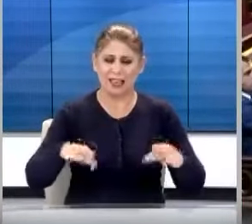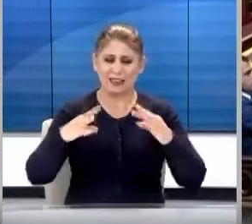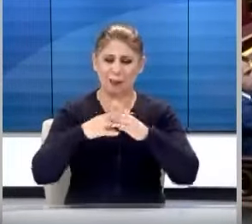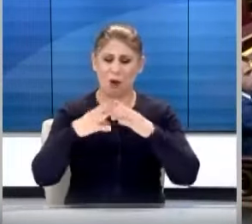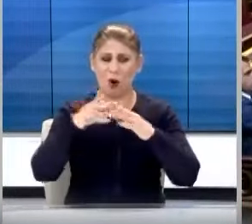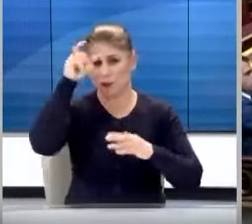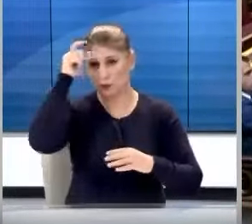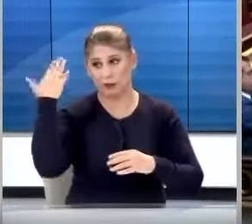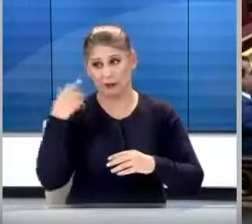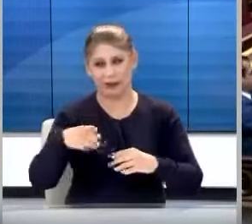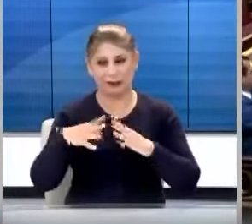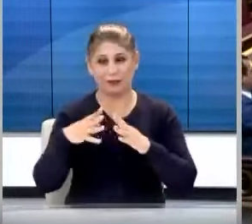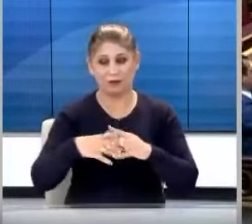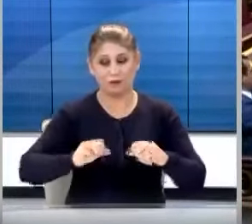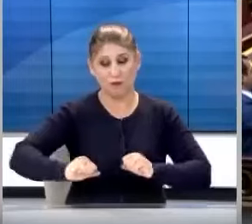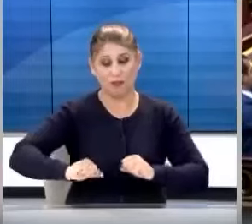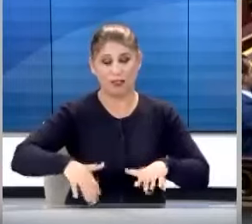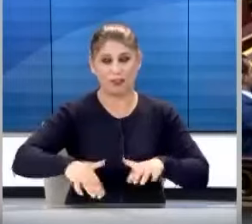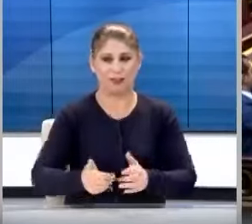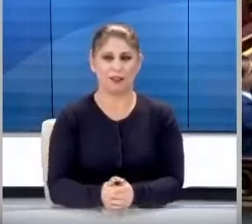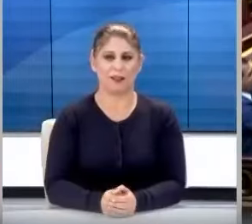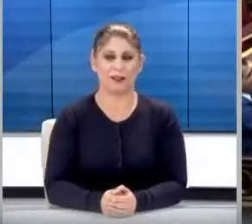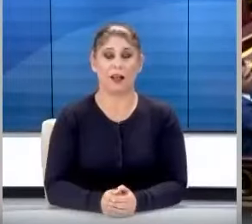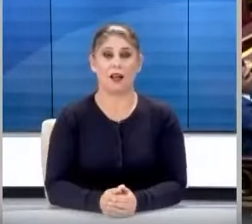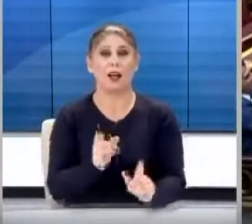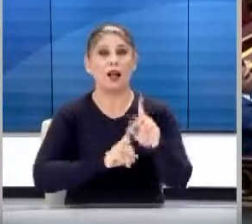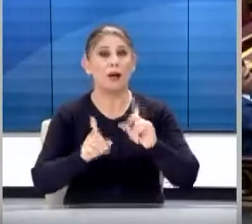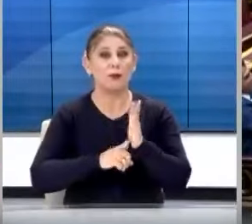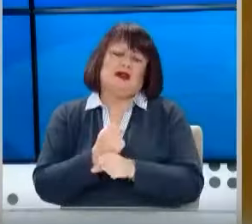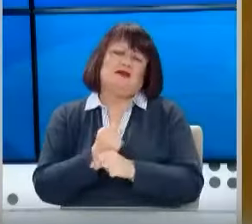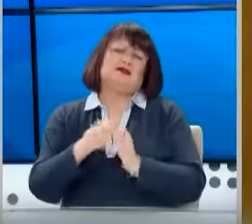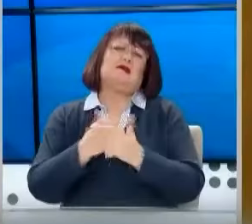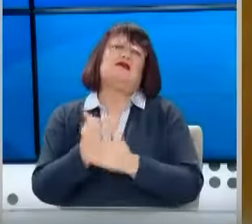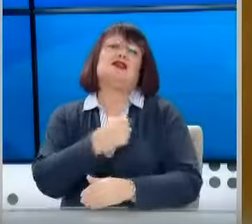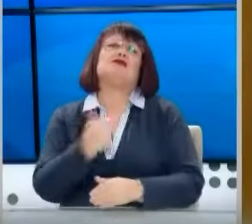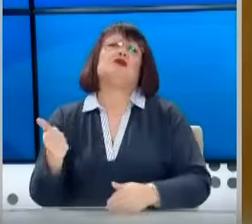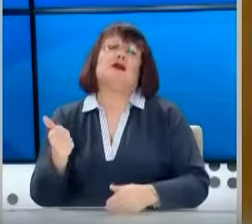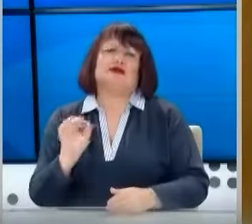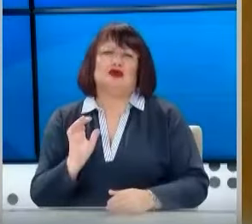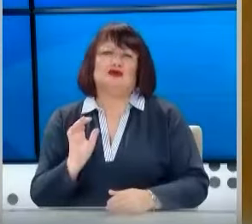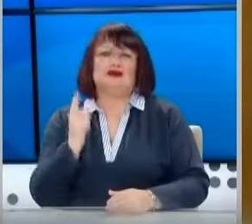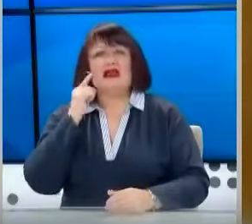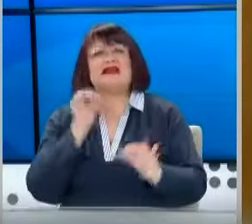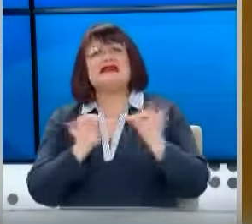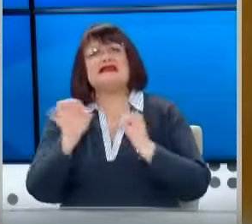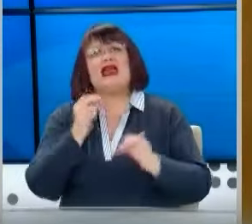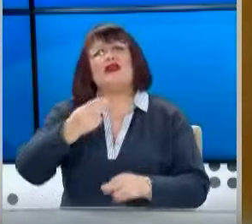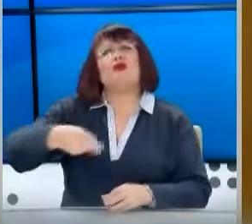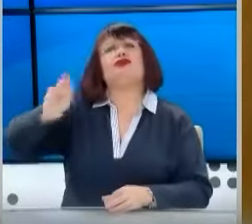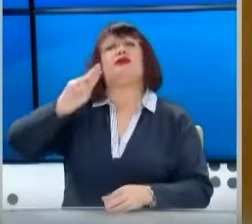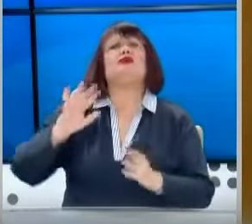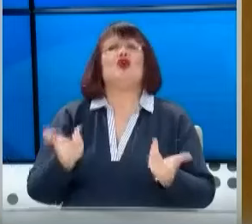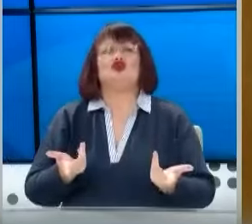πόλεμο στην Τουρκία προηγουμένως και θορυβήθηκαν. Κάποιος πρέπει να τον κηρύξει, θα φτάσουμε στο Σούνιο. Έχετε βρει το μεγάλο σχέδιο για την αύξηση αυτού του